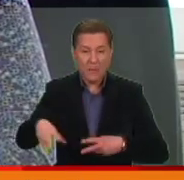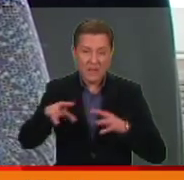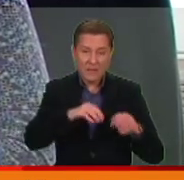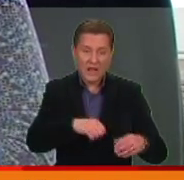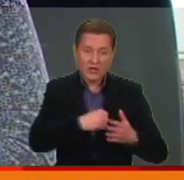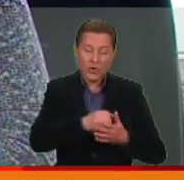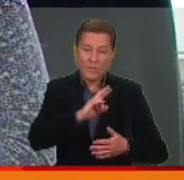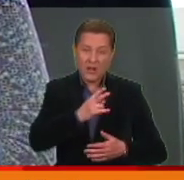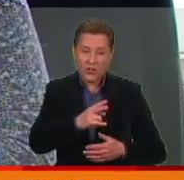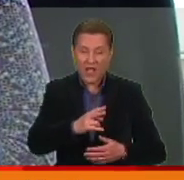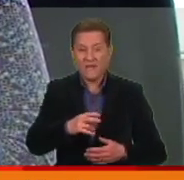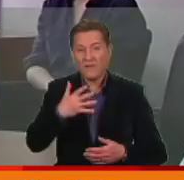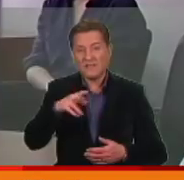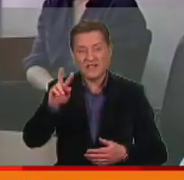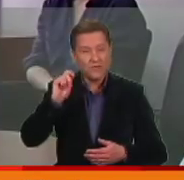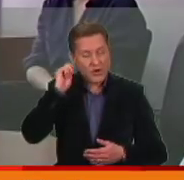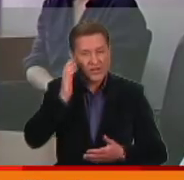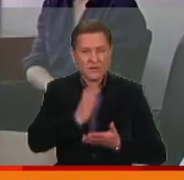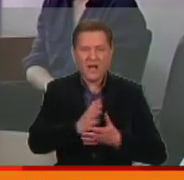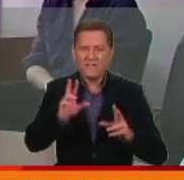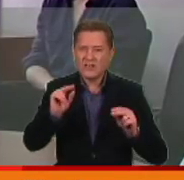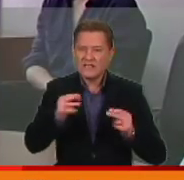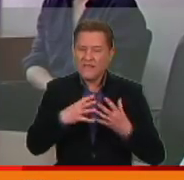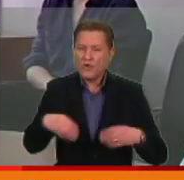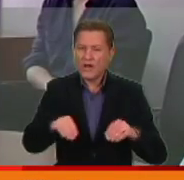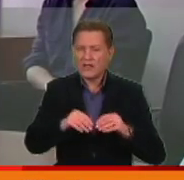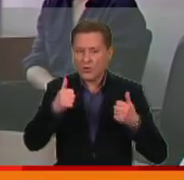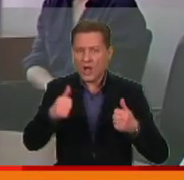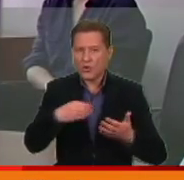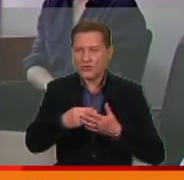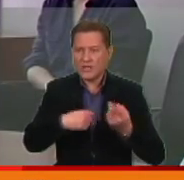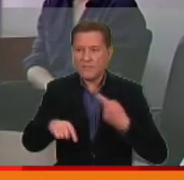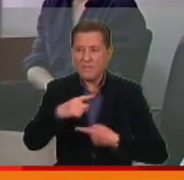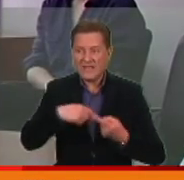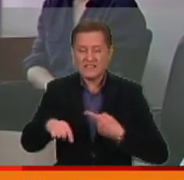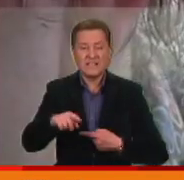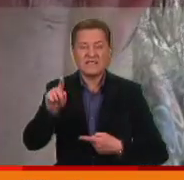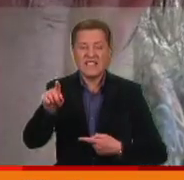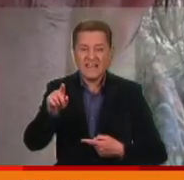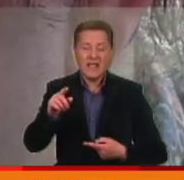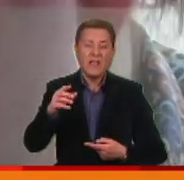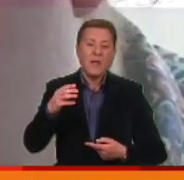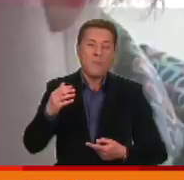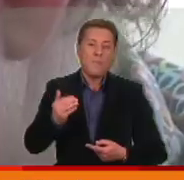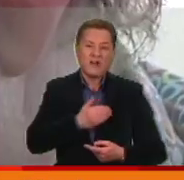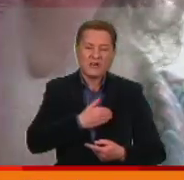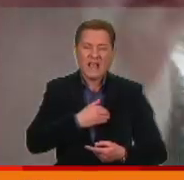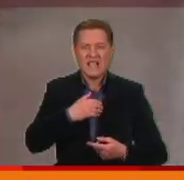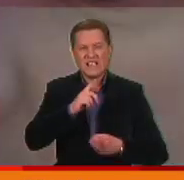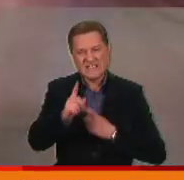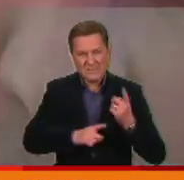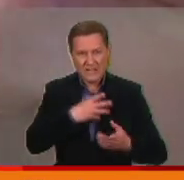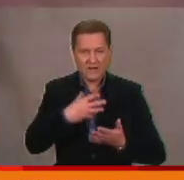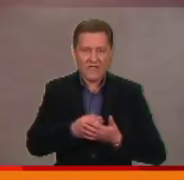батьківщині 52-річний Рафаель мав щасливу родину, успішний бізнес, а ще нестерпне бажання щось змінити у власному